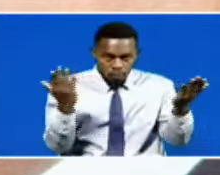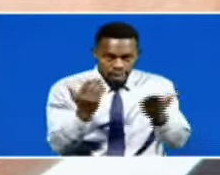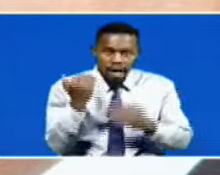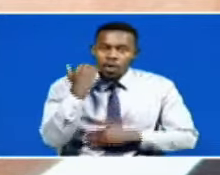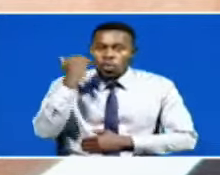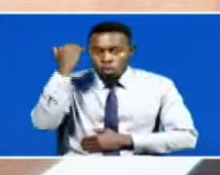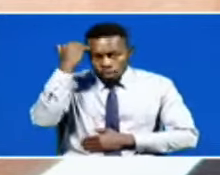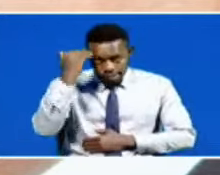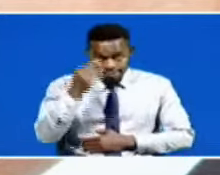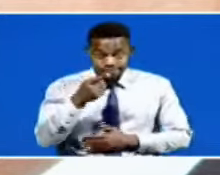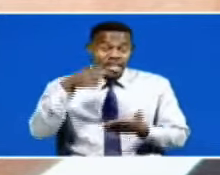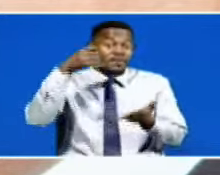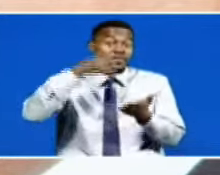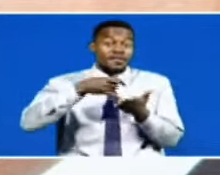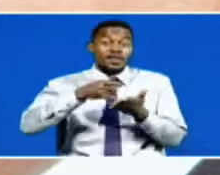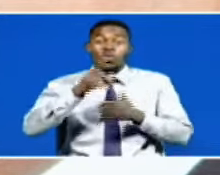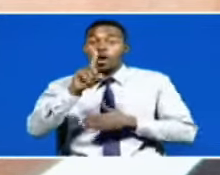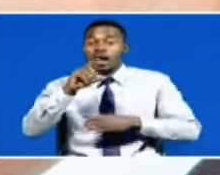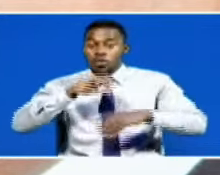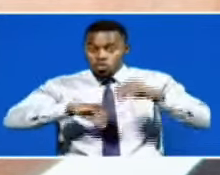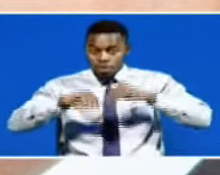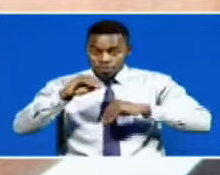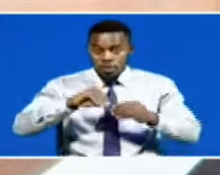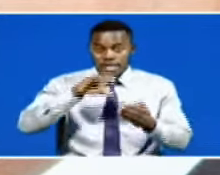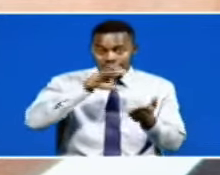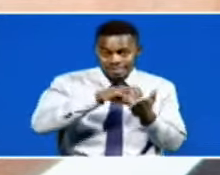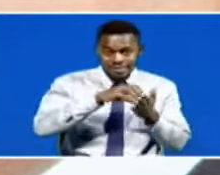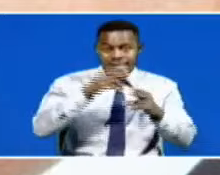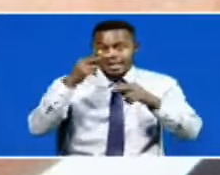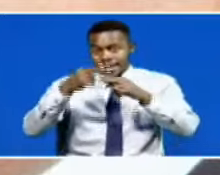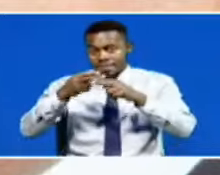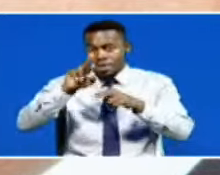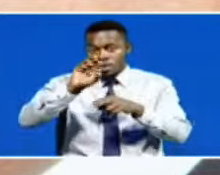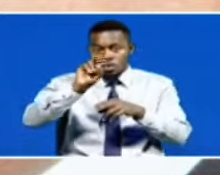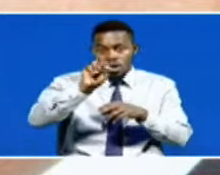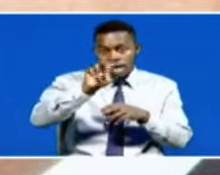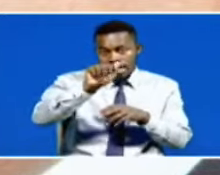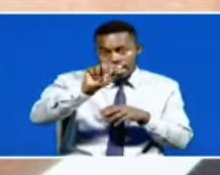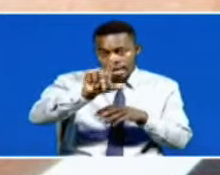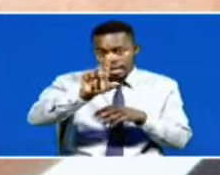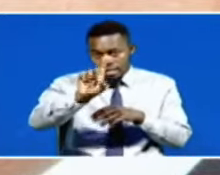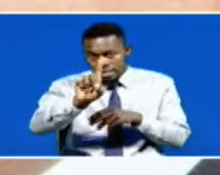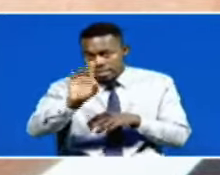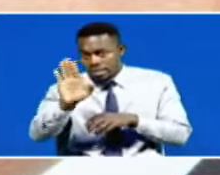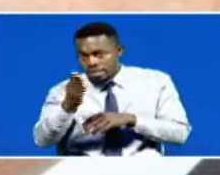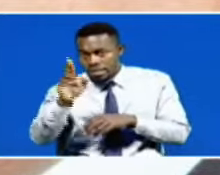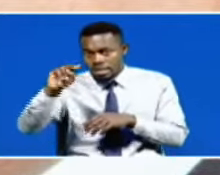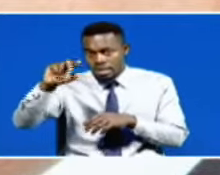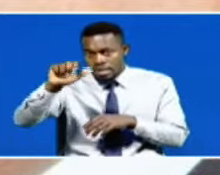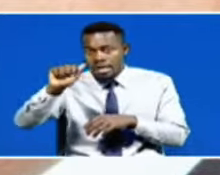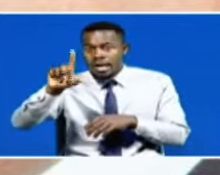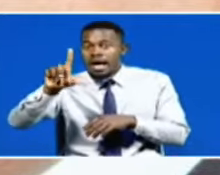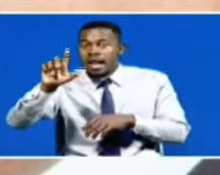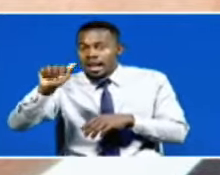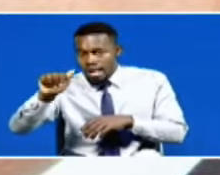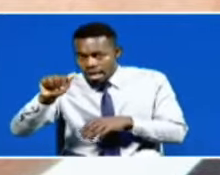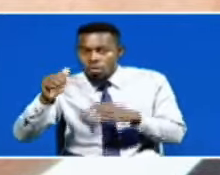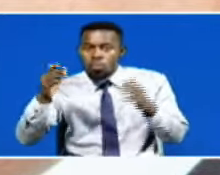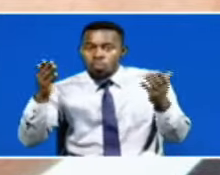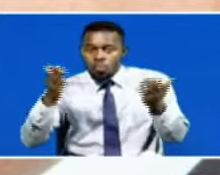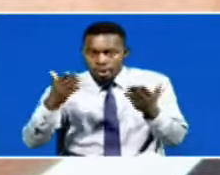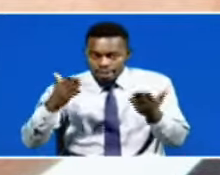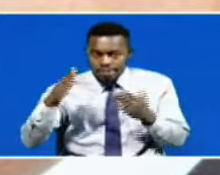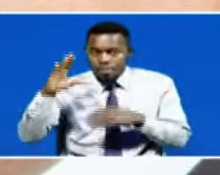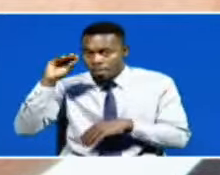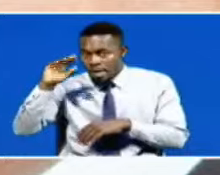ya ujenzi wa chuo kikuu cha Ronald Ngala utalii. Balala amekuwa akiandamwa na kashfa hiyo kuanzia